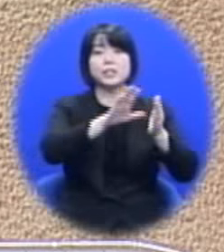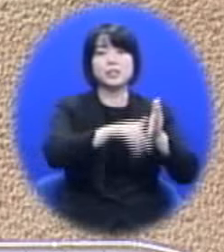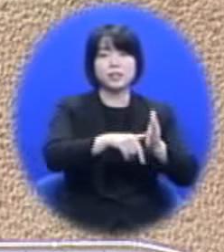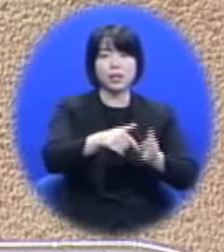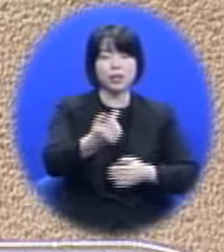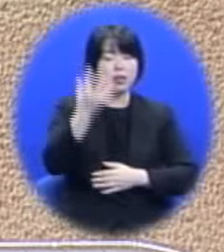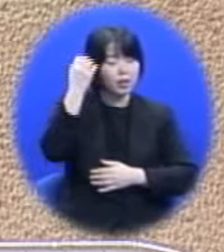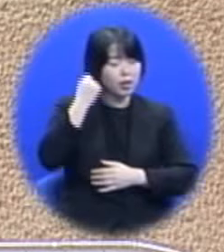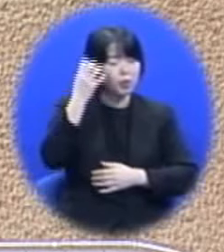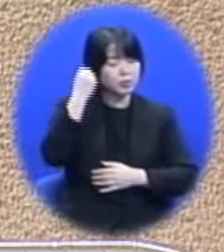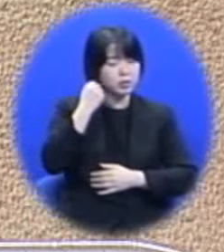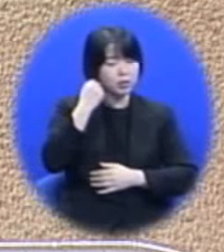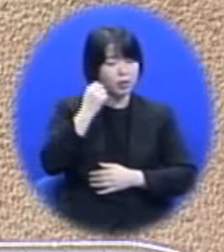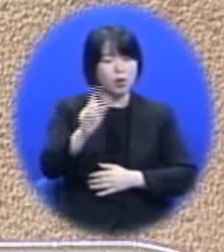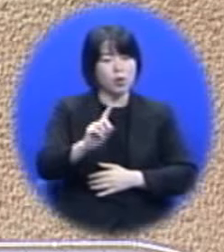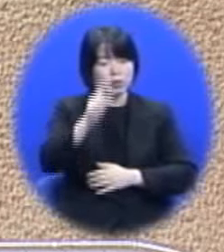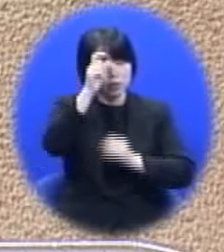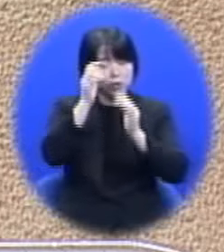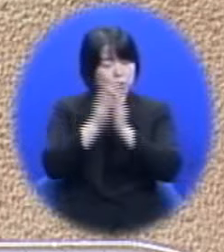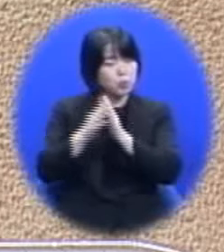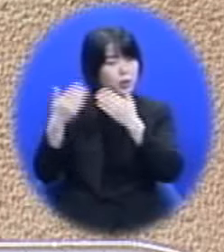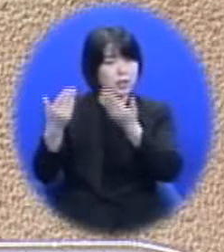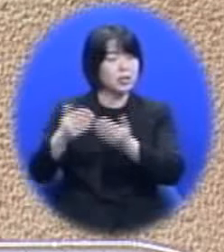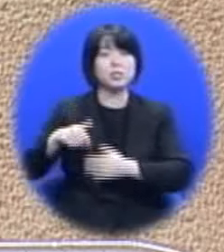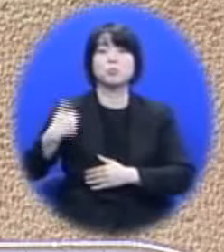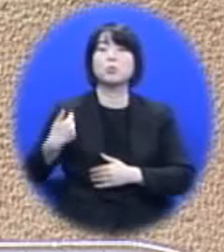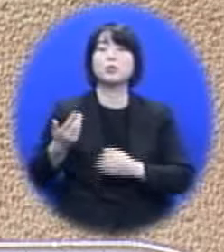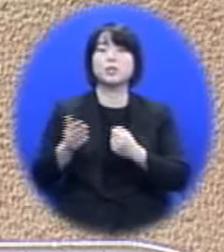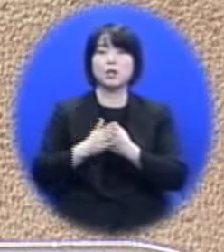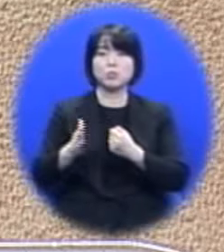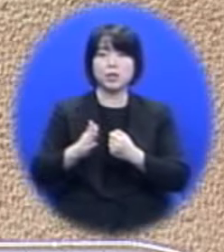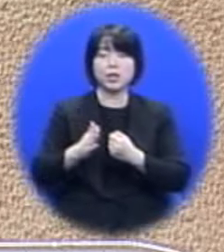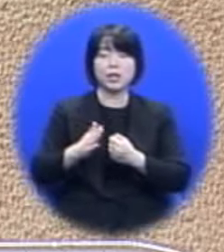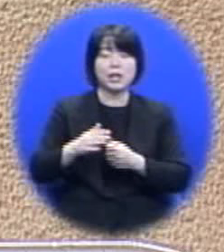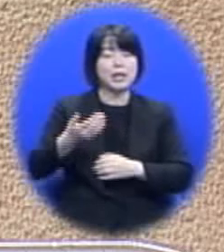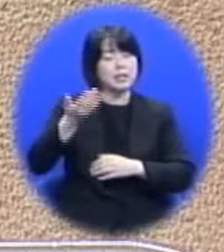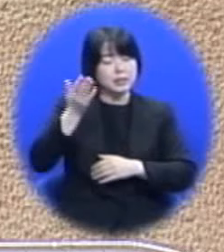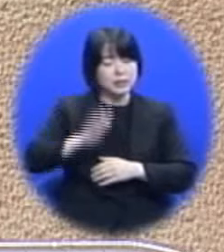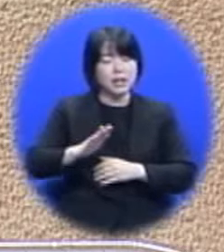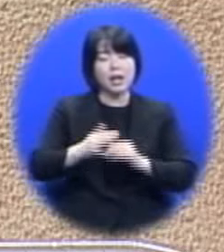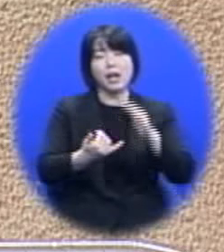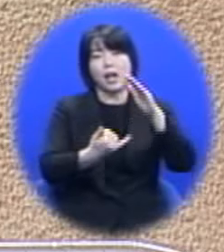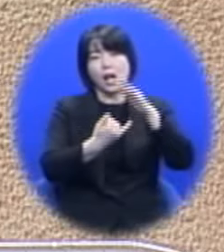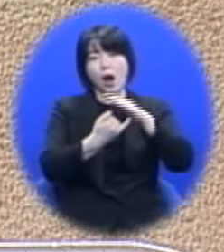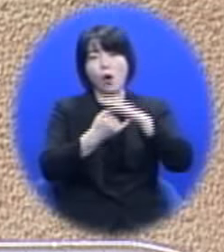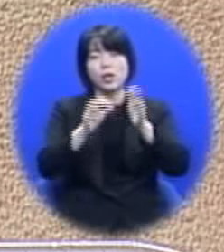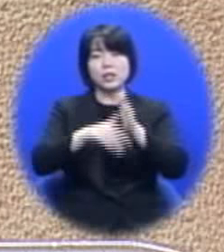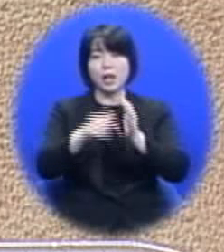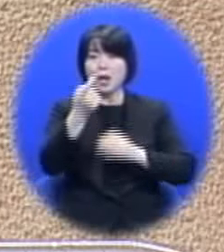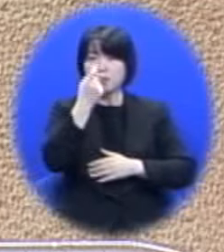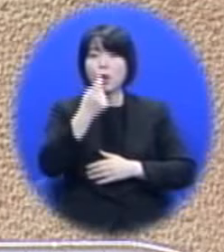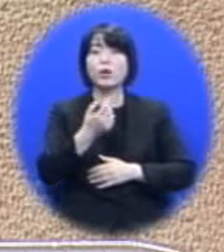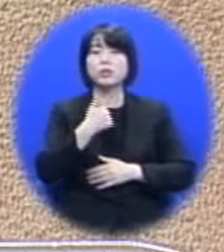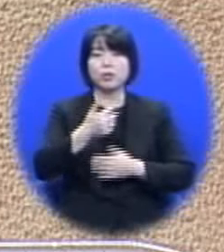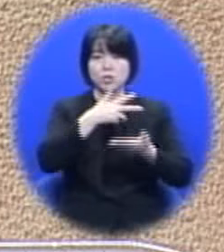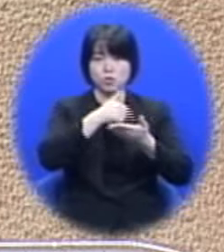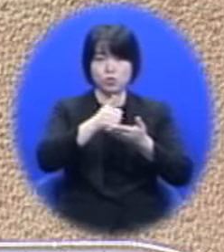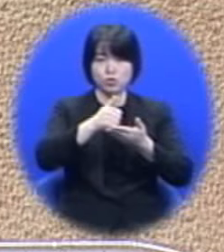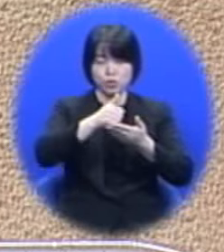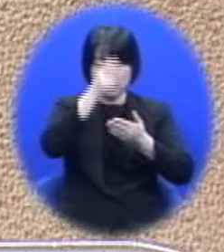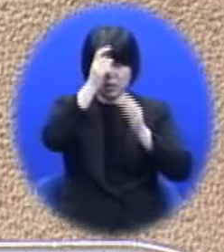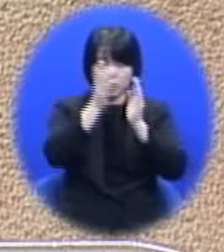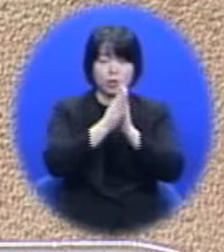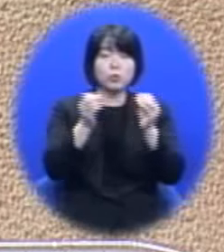해야 하는지도 몰라 그냥 어릴 때부터 교회에서 외웠던 주기도문을 외웠습니다. 저는